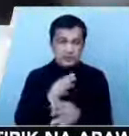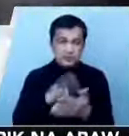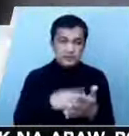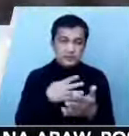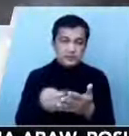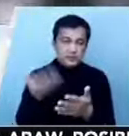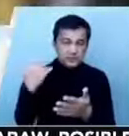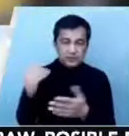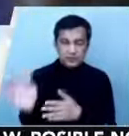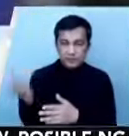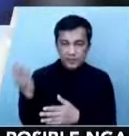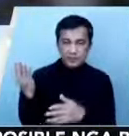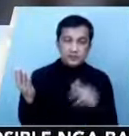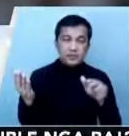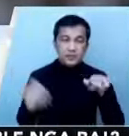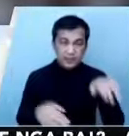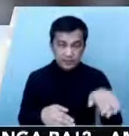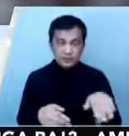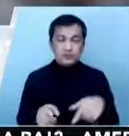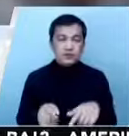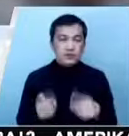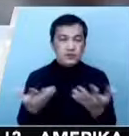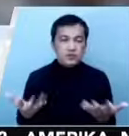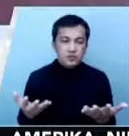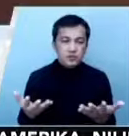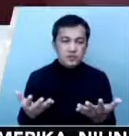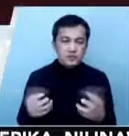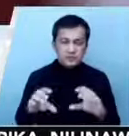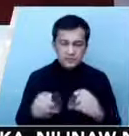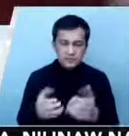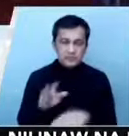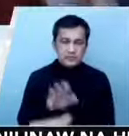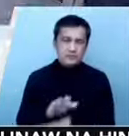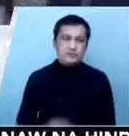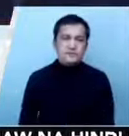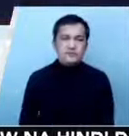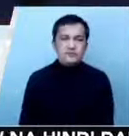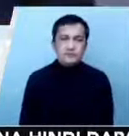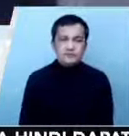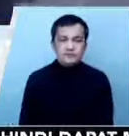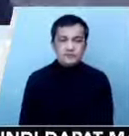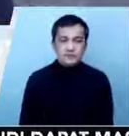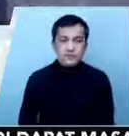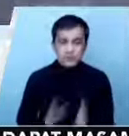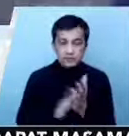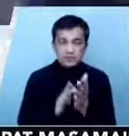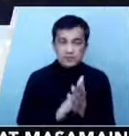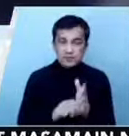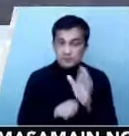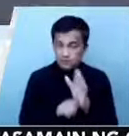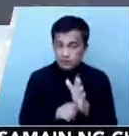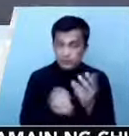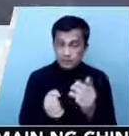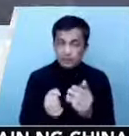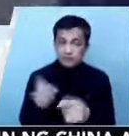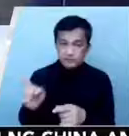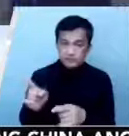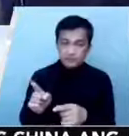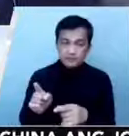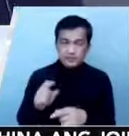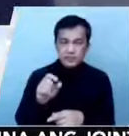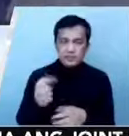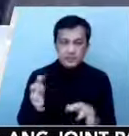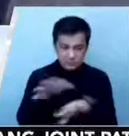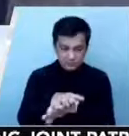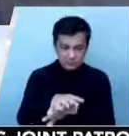at pang-hapon dahil wala nang nagkaklase sa hapon. Ang nasa campus halimbawa ngayong araw, asynchronous muna ang